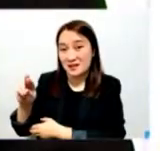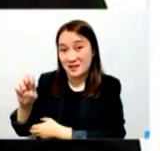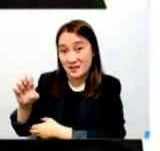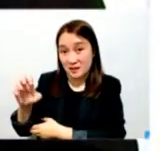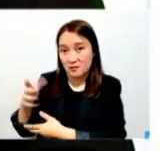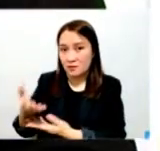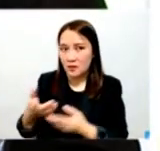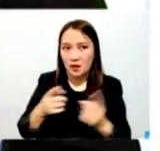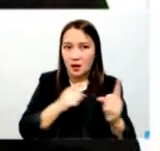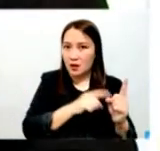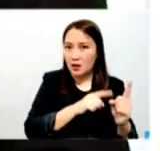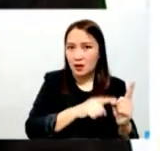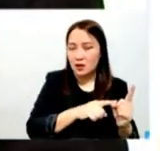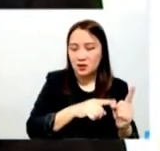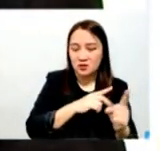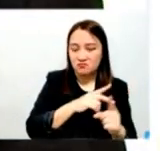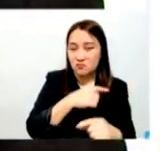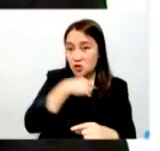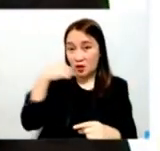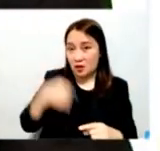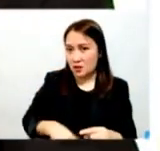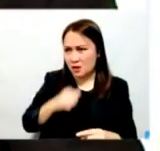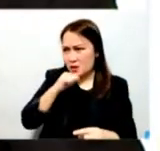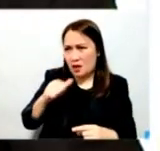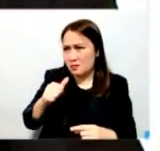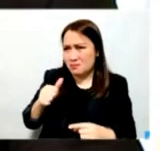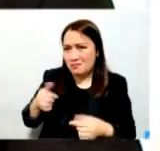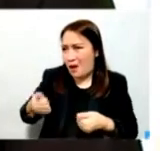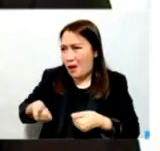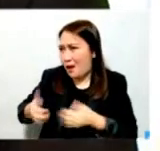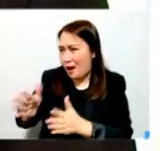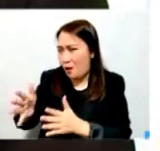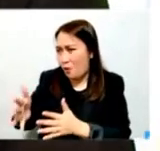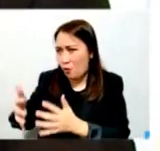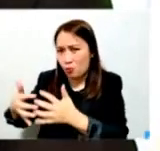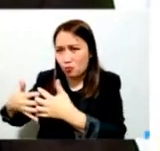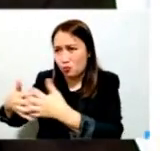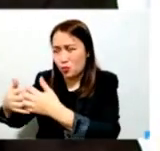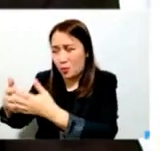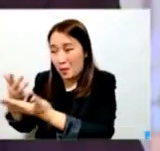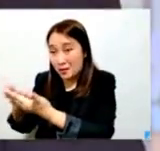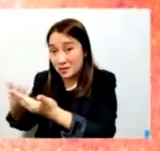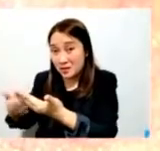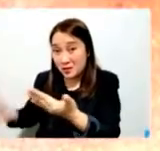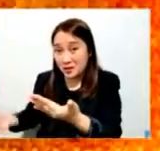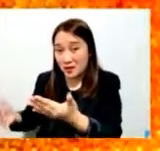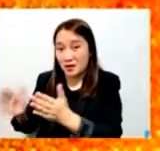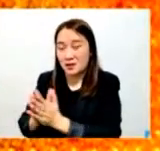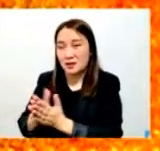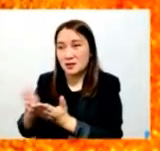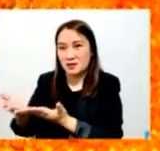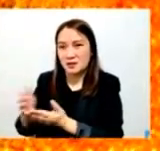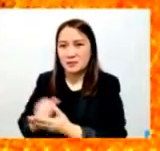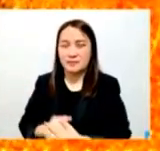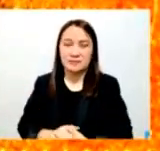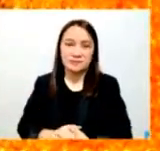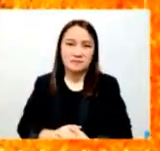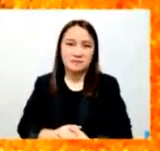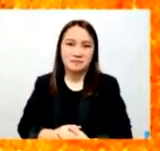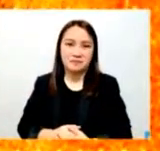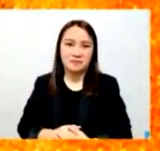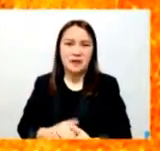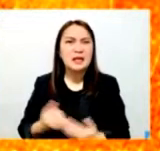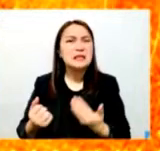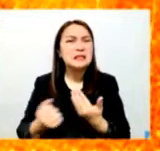na mag-deliver ng construction materials para ikumpune o i-repair ang nadudurog ng barko. Simple lang daw ang pakay